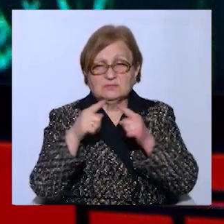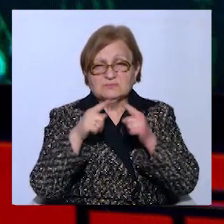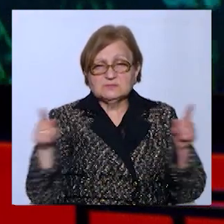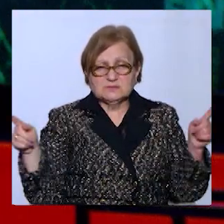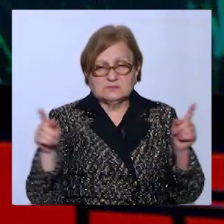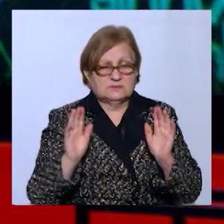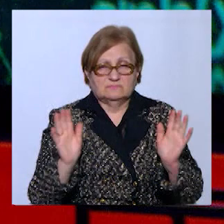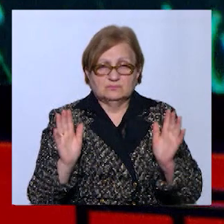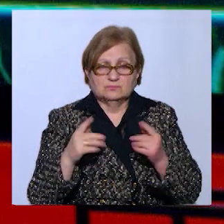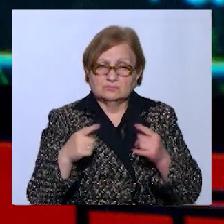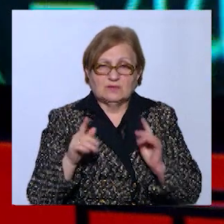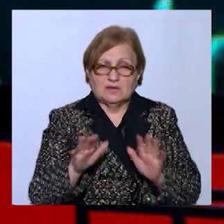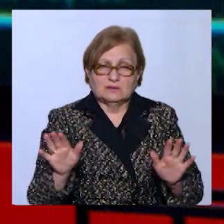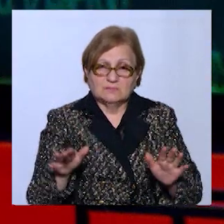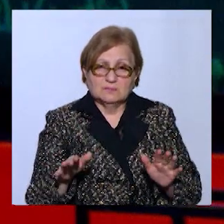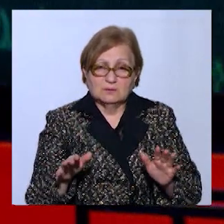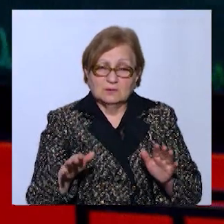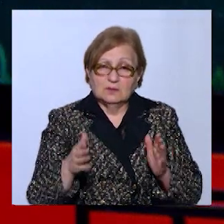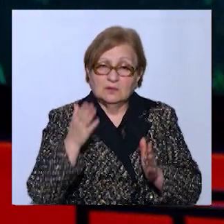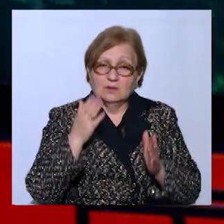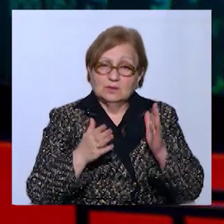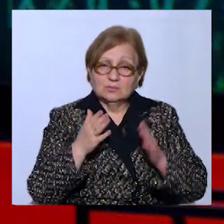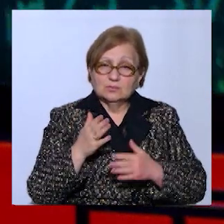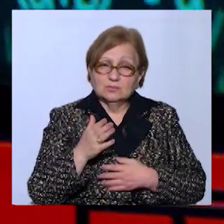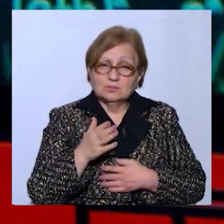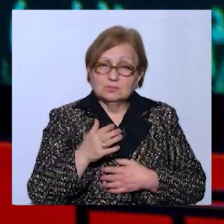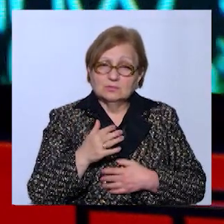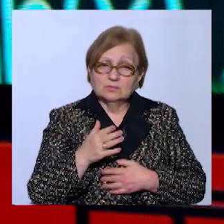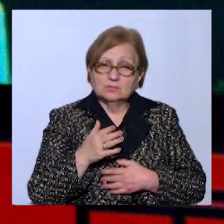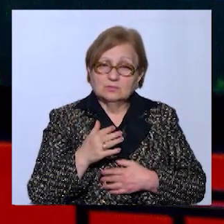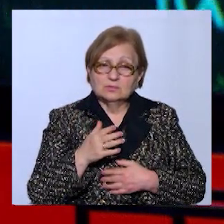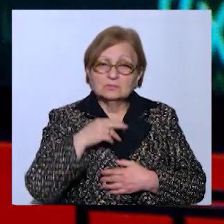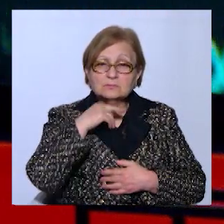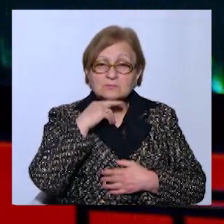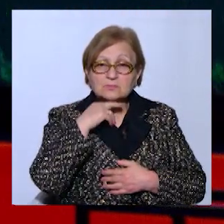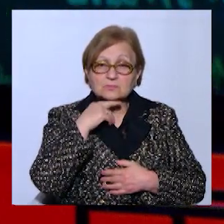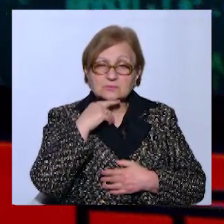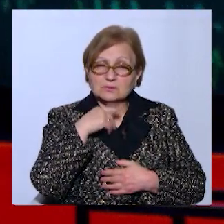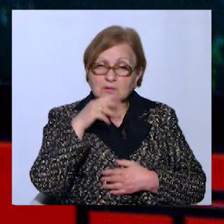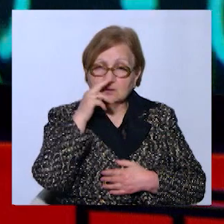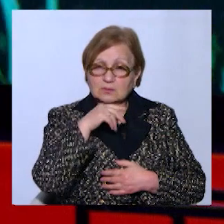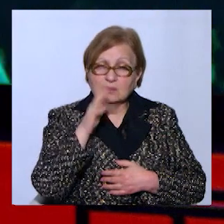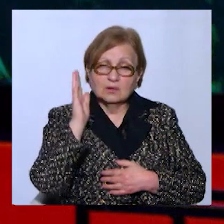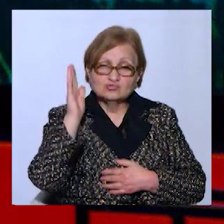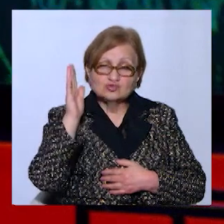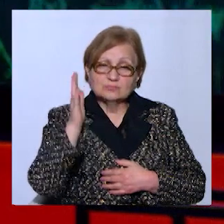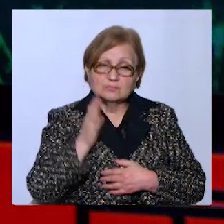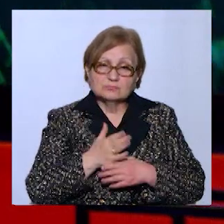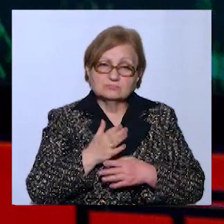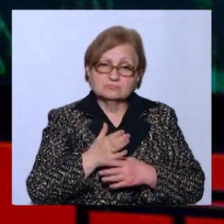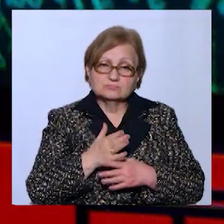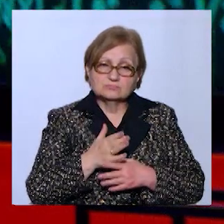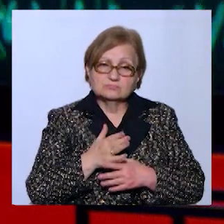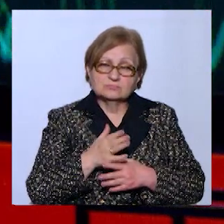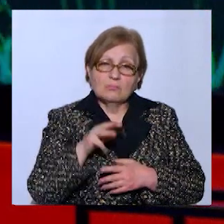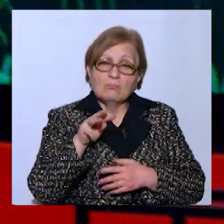არაფერი თუ შემთხვევით ვამბობ მე ცოტა ყურადღები თავა რო არ შეგვეშალოთ თუ შემდეგში არის შემდეგი